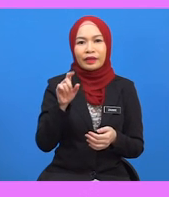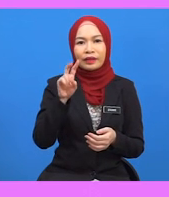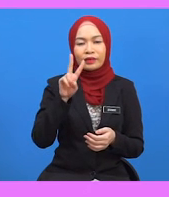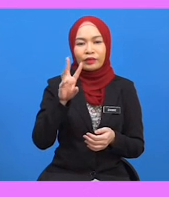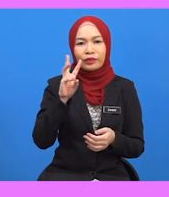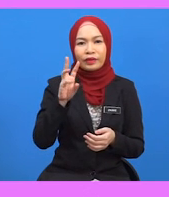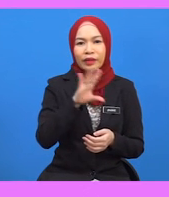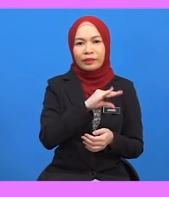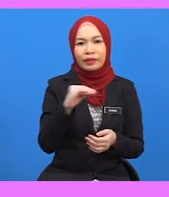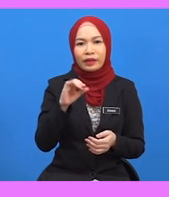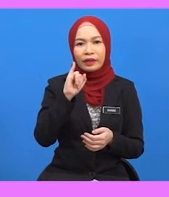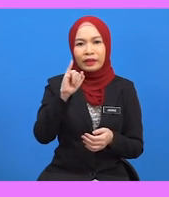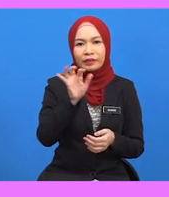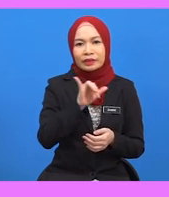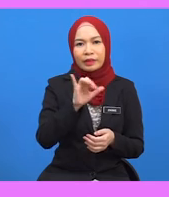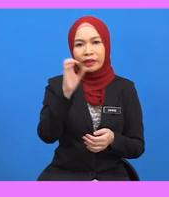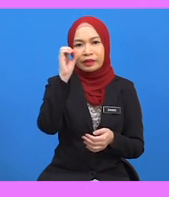dengan 0.